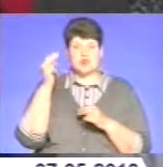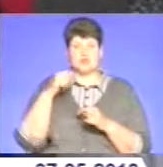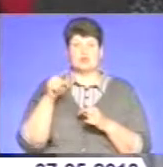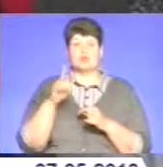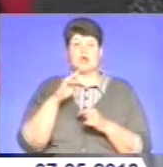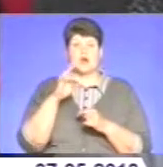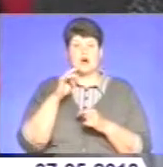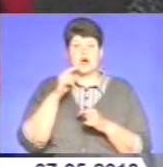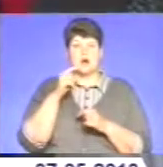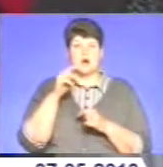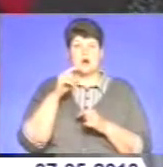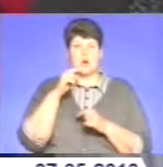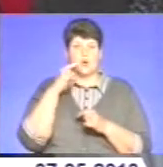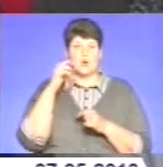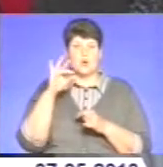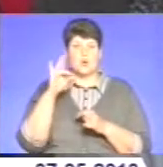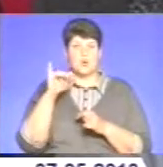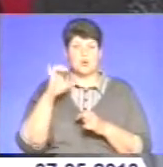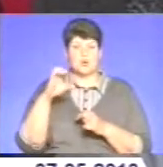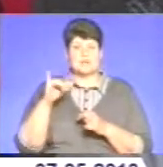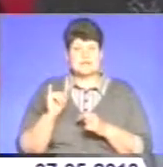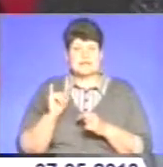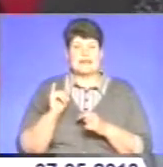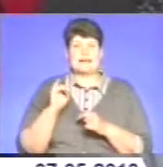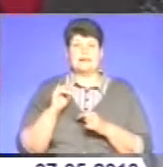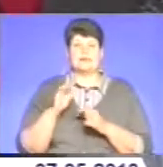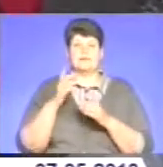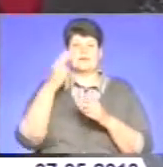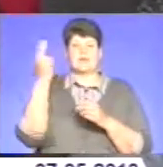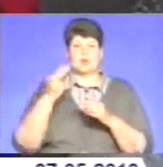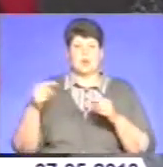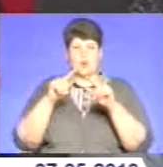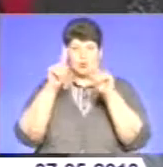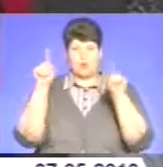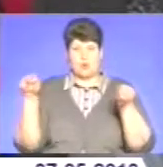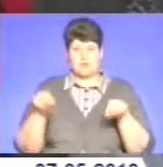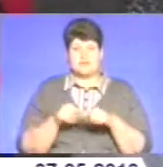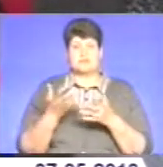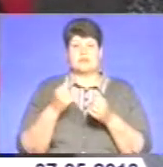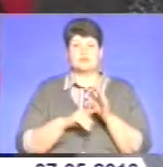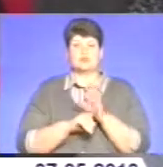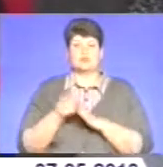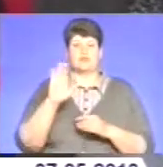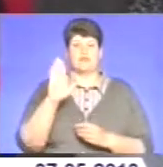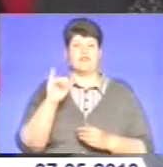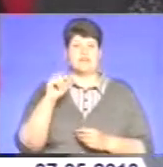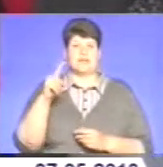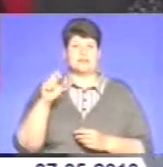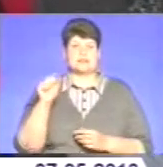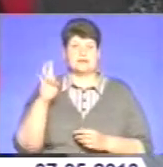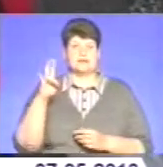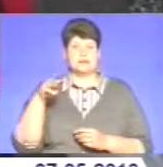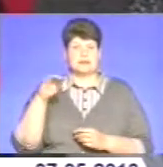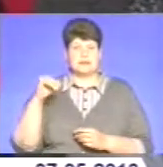Русі іконопис бере свій початок з Візантії, оскільки в 988 році